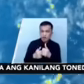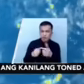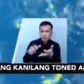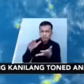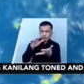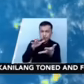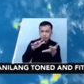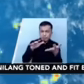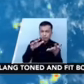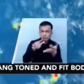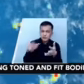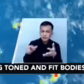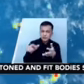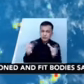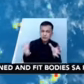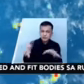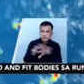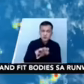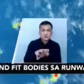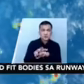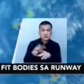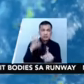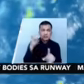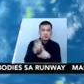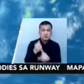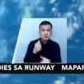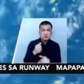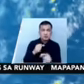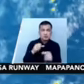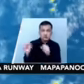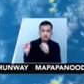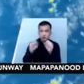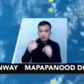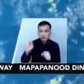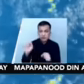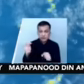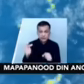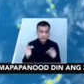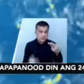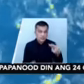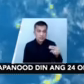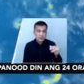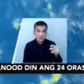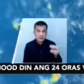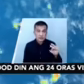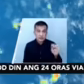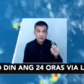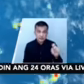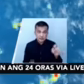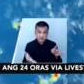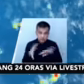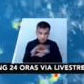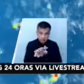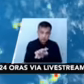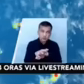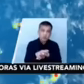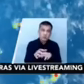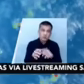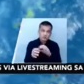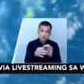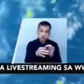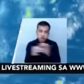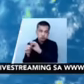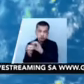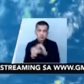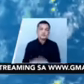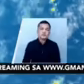dun po sa pinagsamang epekto po yan ng Bagyong Enteng at ganun din ng hanging habagat na patuloy po itong hinahatak. Ang mga ulap